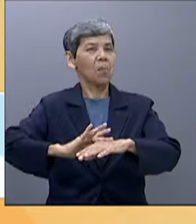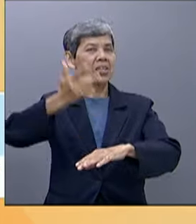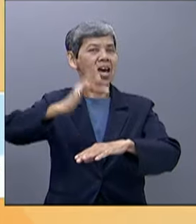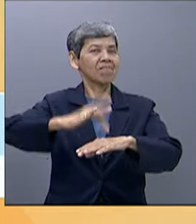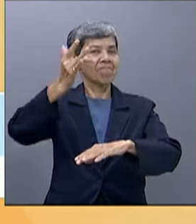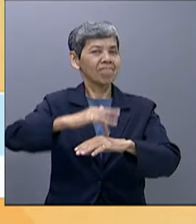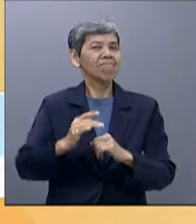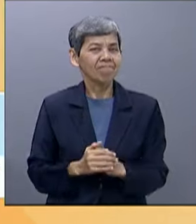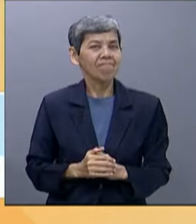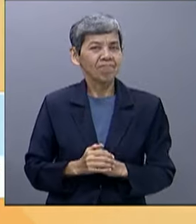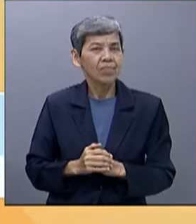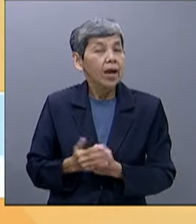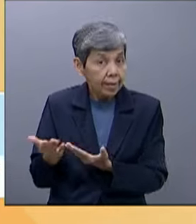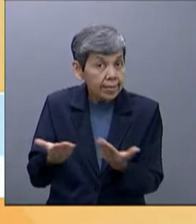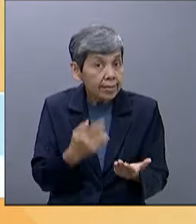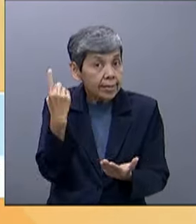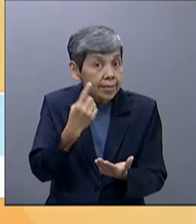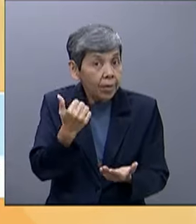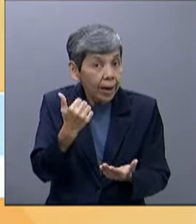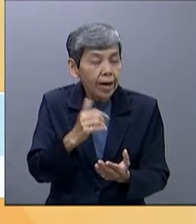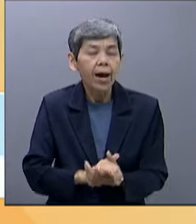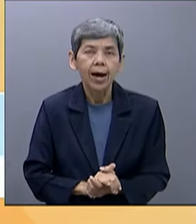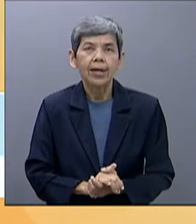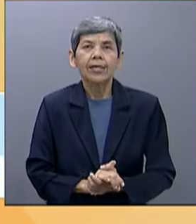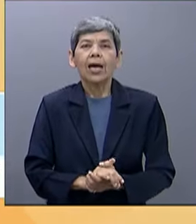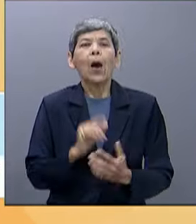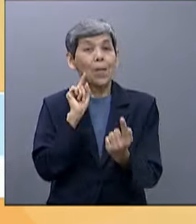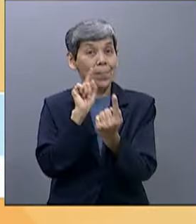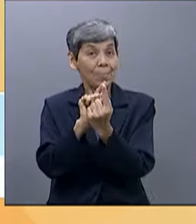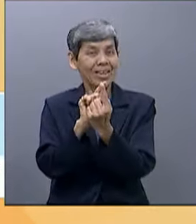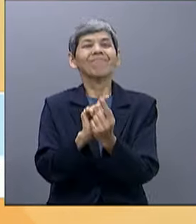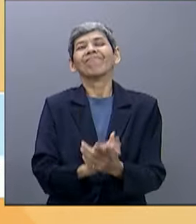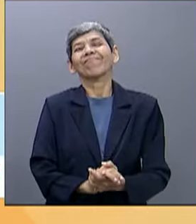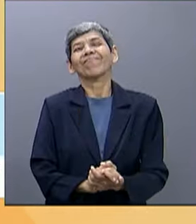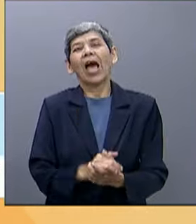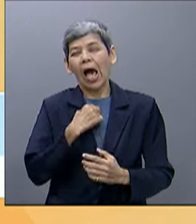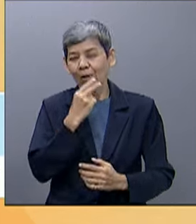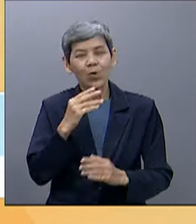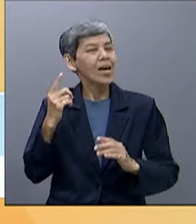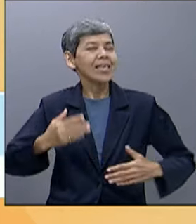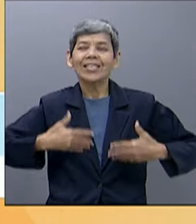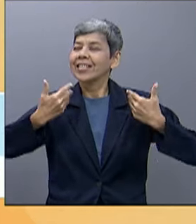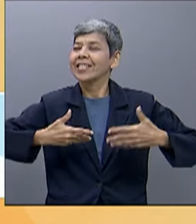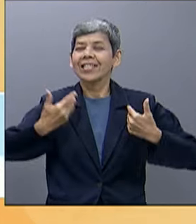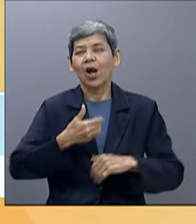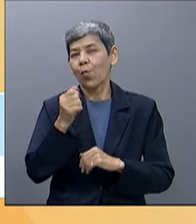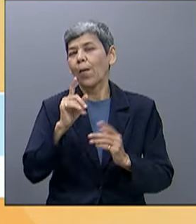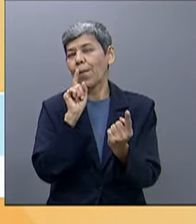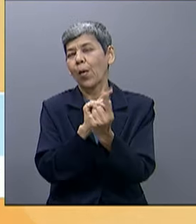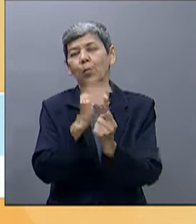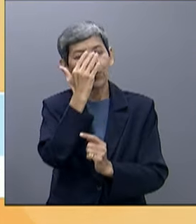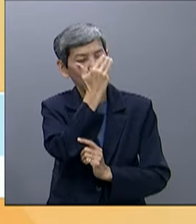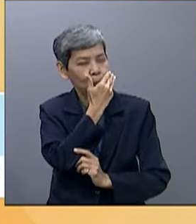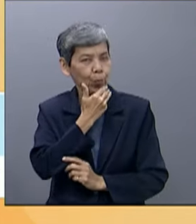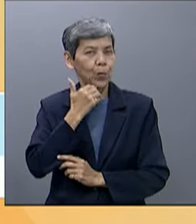ที่นะครับให้เพื่อนเชิญชวนคุณผู้ชมมาท่องเที่ยวที่งานนี้กันครับ แล้วพบกันนะคะสุขทันทีที่เที่ยวอุบลราชธานีค่ะไว้พบกันสว